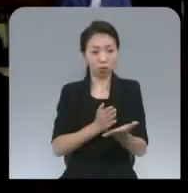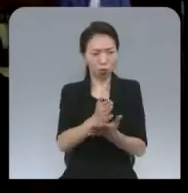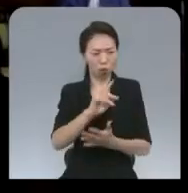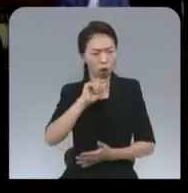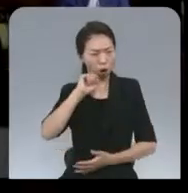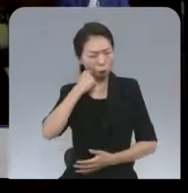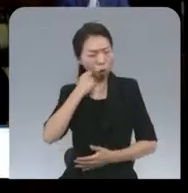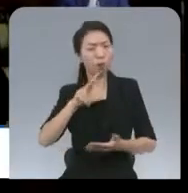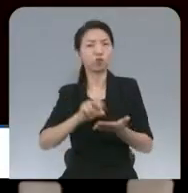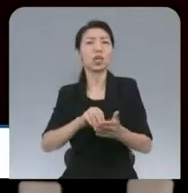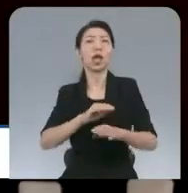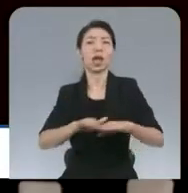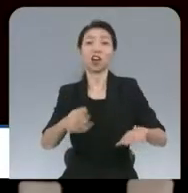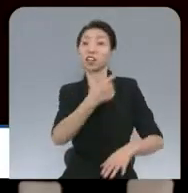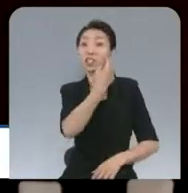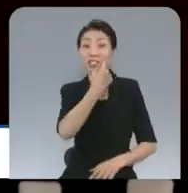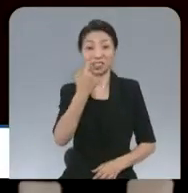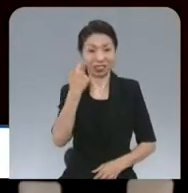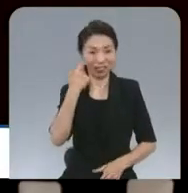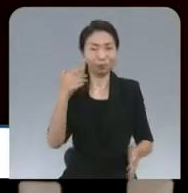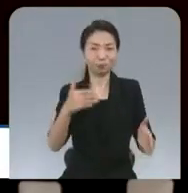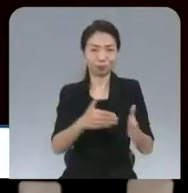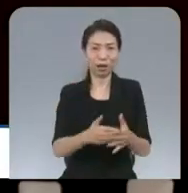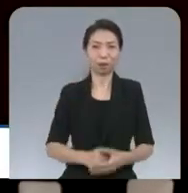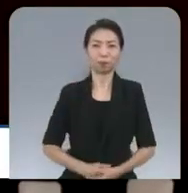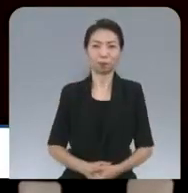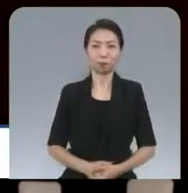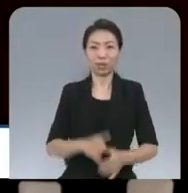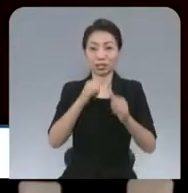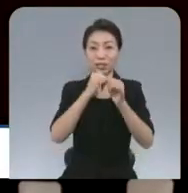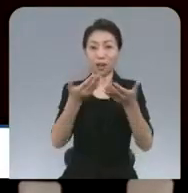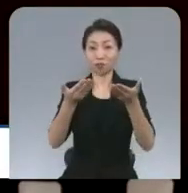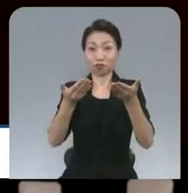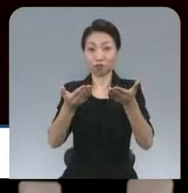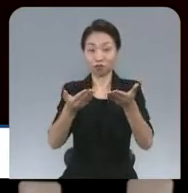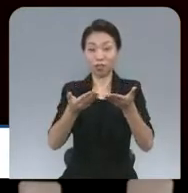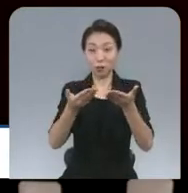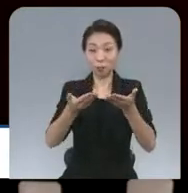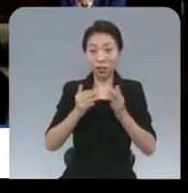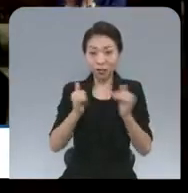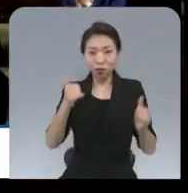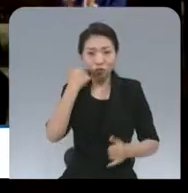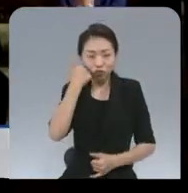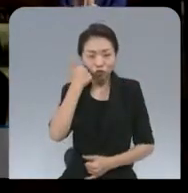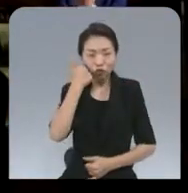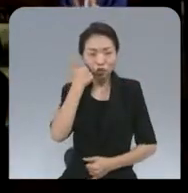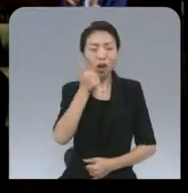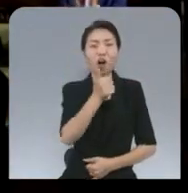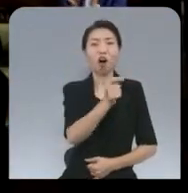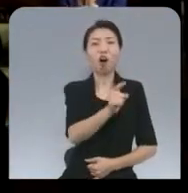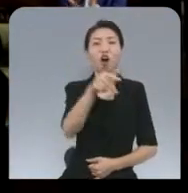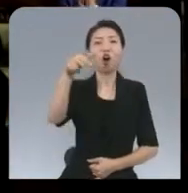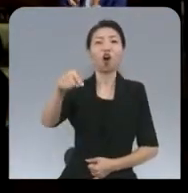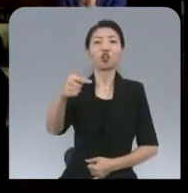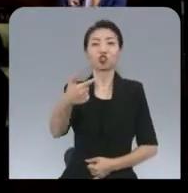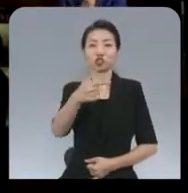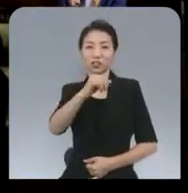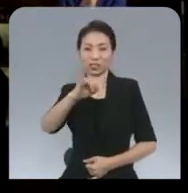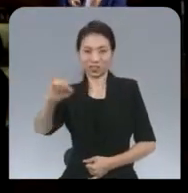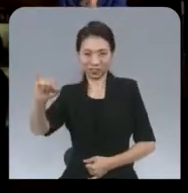der südkoreanische amerikanische mathematiker john hat als erste person koreanischer abstammung die fields medaille